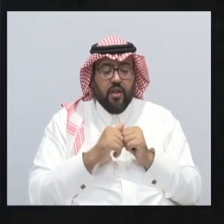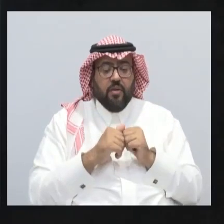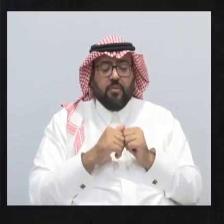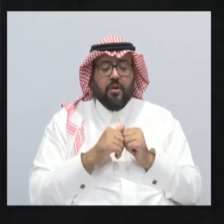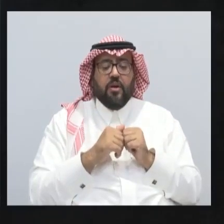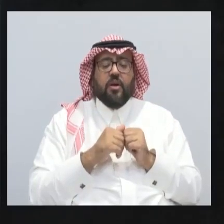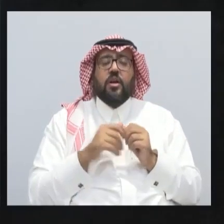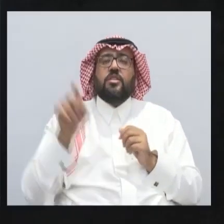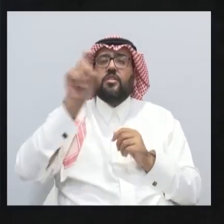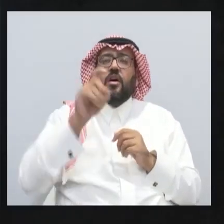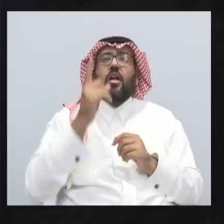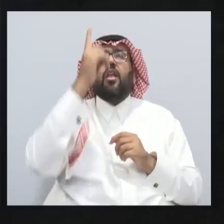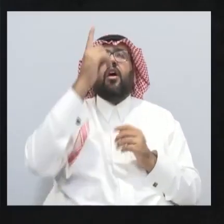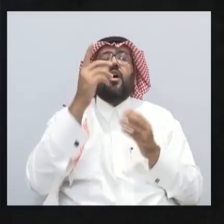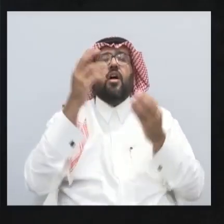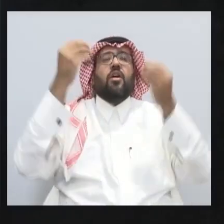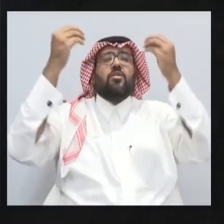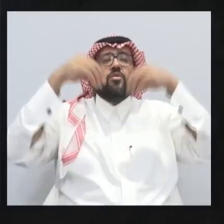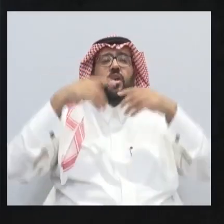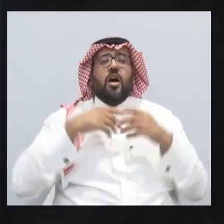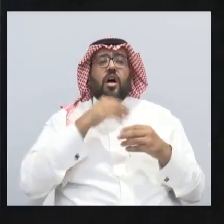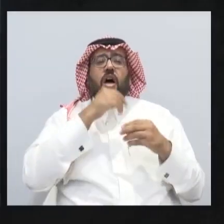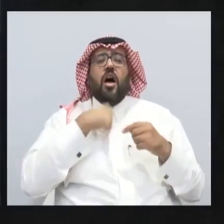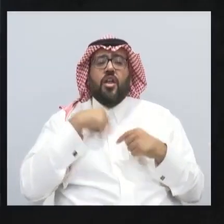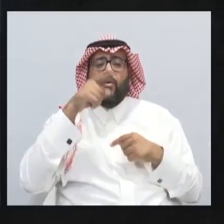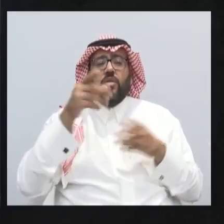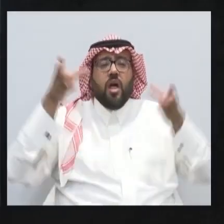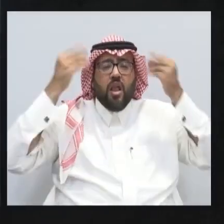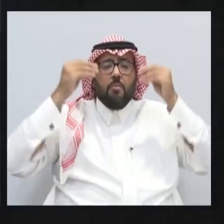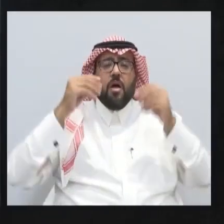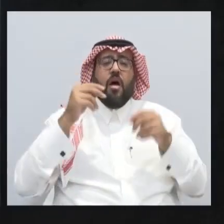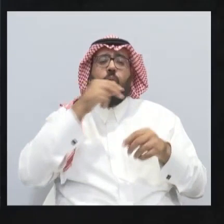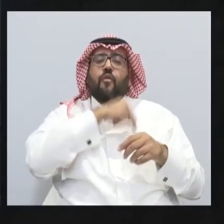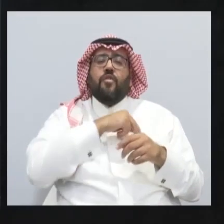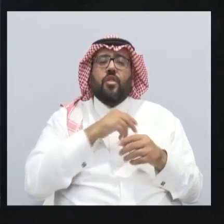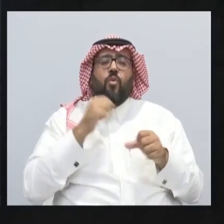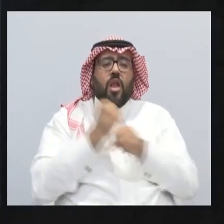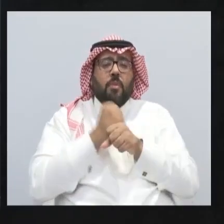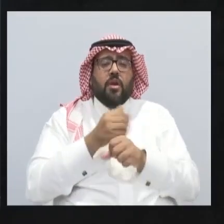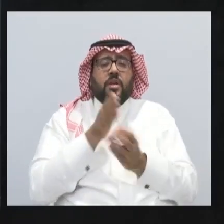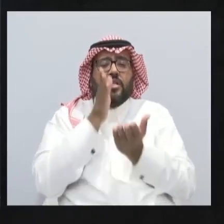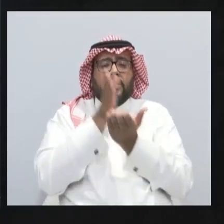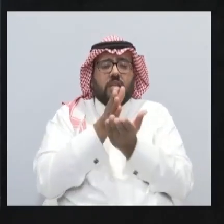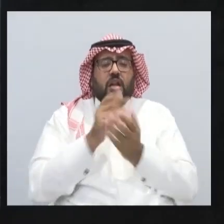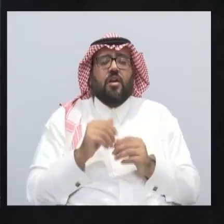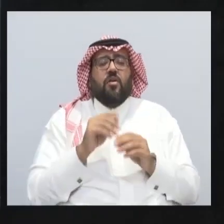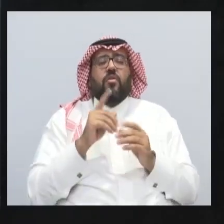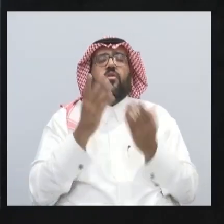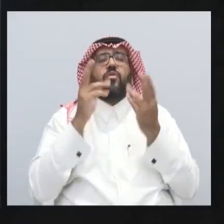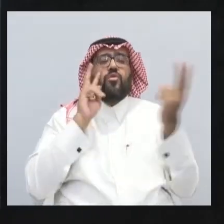لهذا اليوم نسال الله جل وعلا ان يرزقني واياكم العلم النافع والعمل الصالح والهدى والتقى والسداد